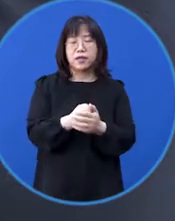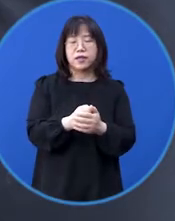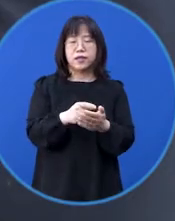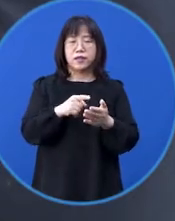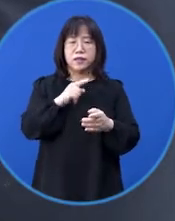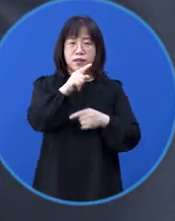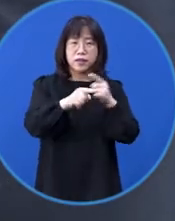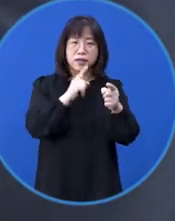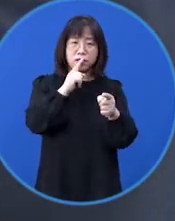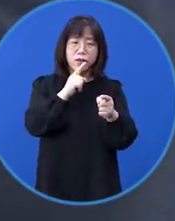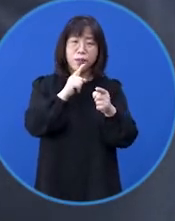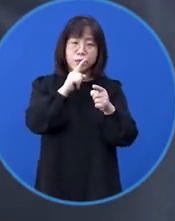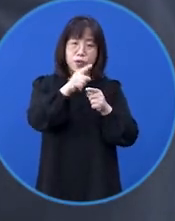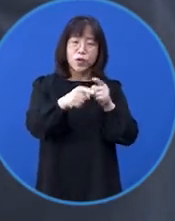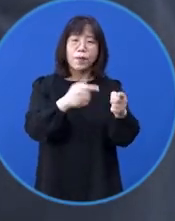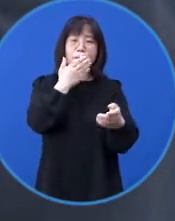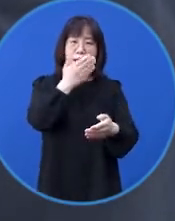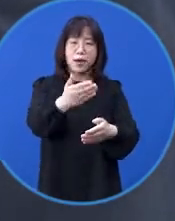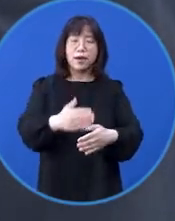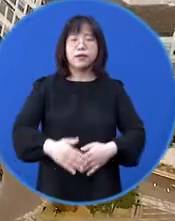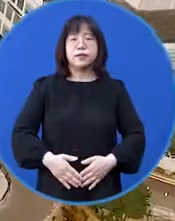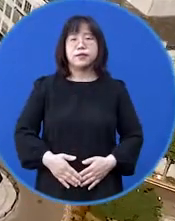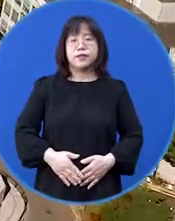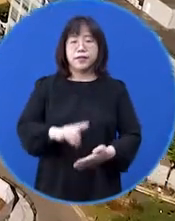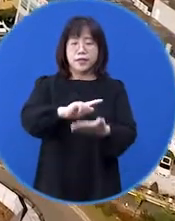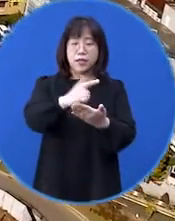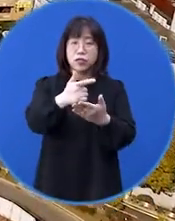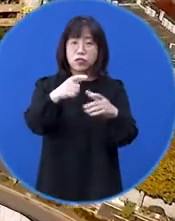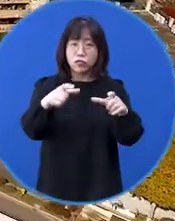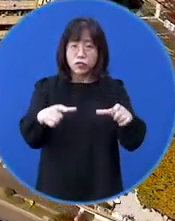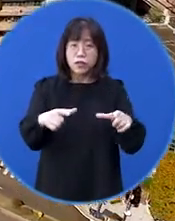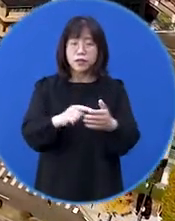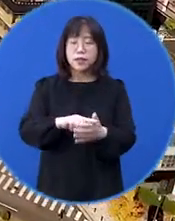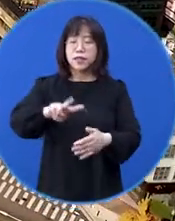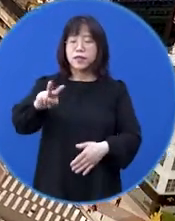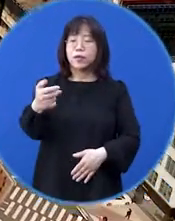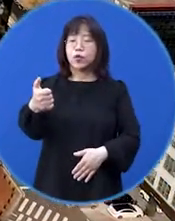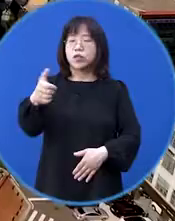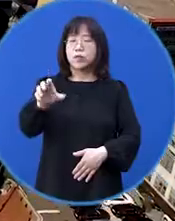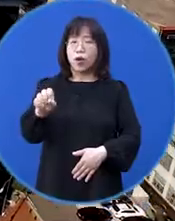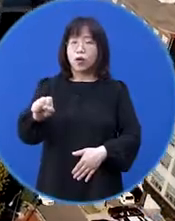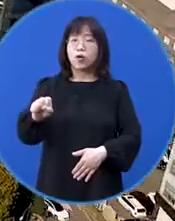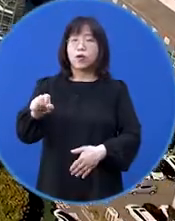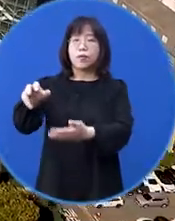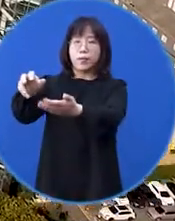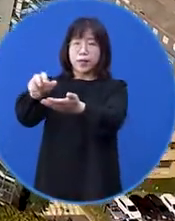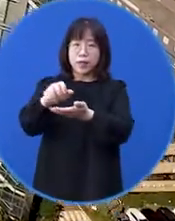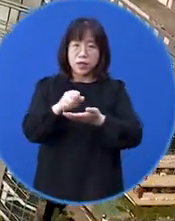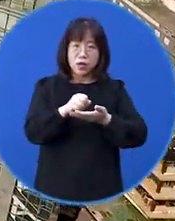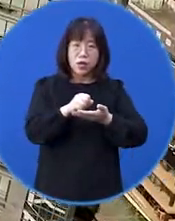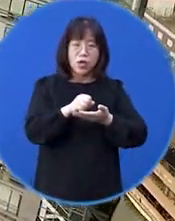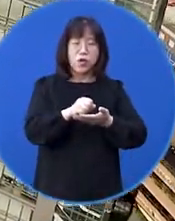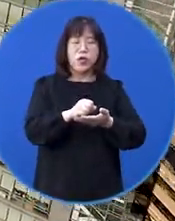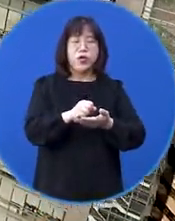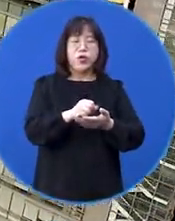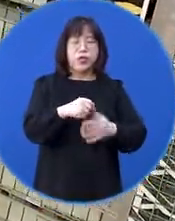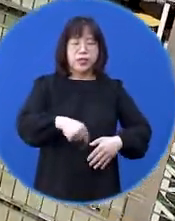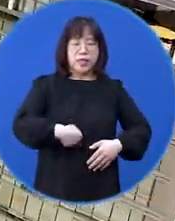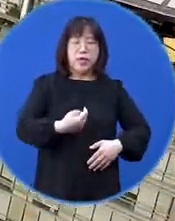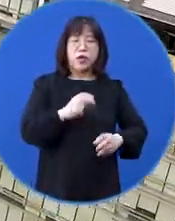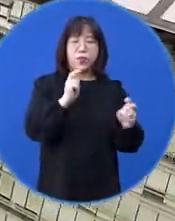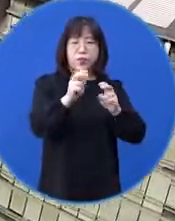강서구청 생존자금 접수처에서 하면 됩니다. 강서구는 생존자금 지원을 위해 250억 원을